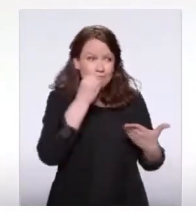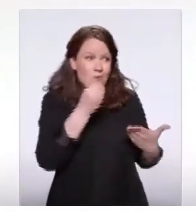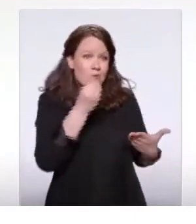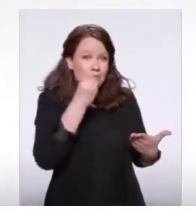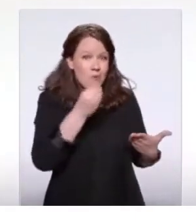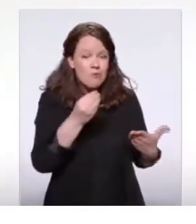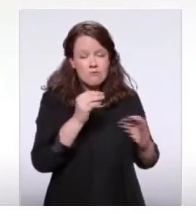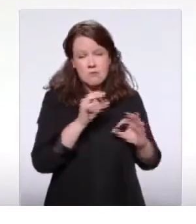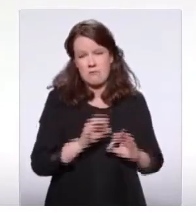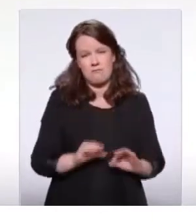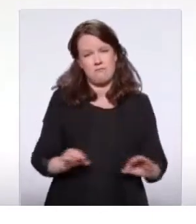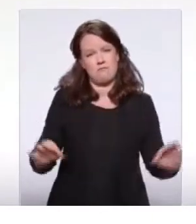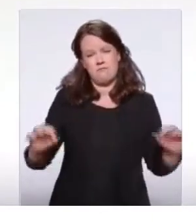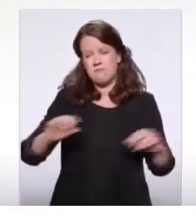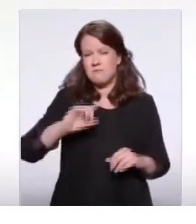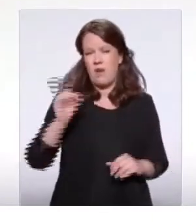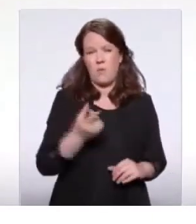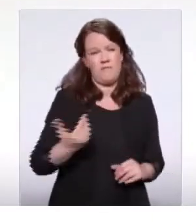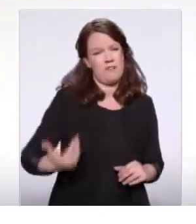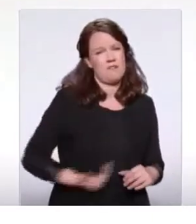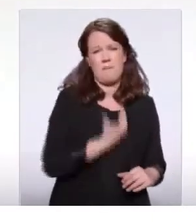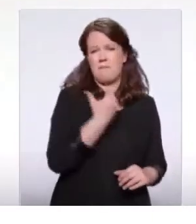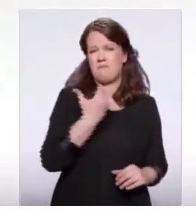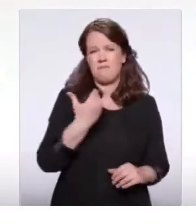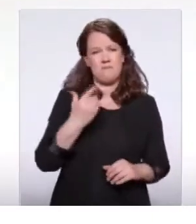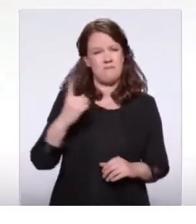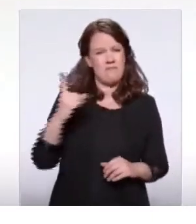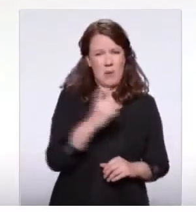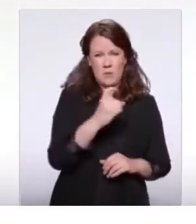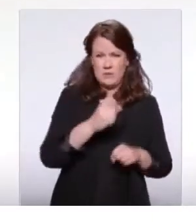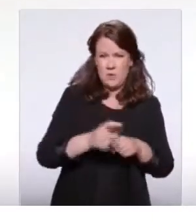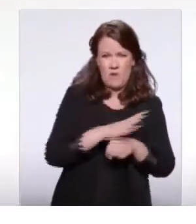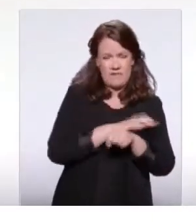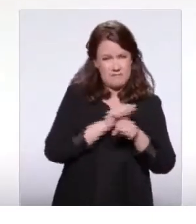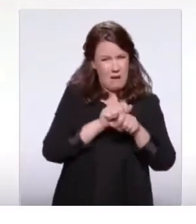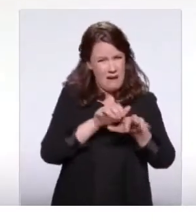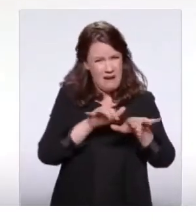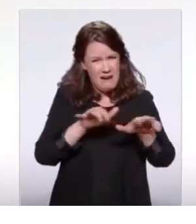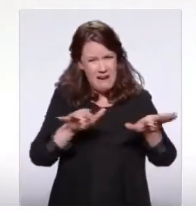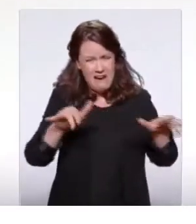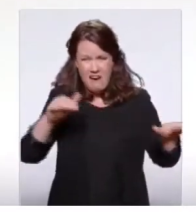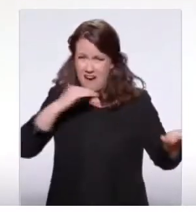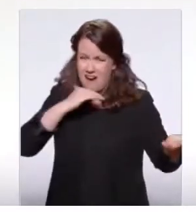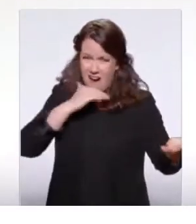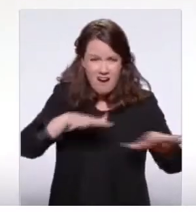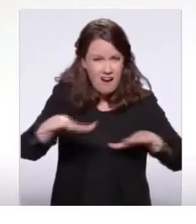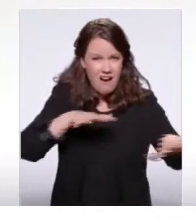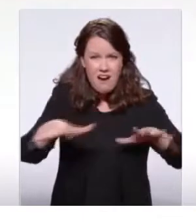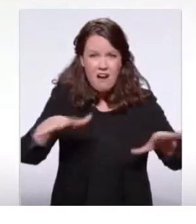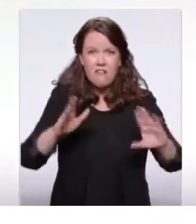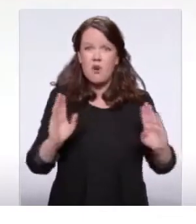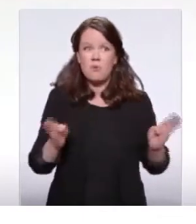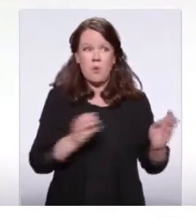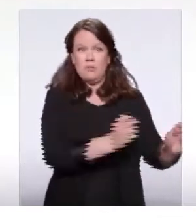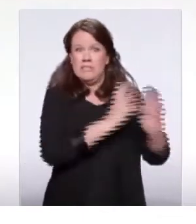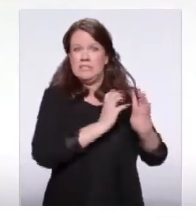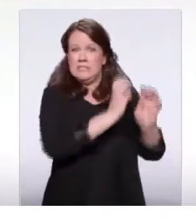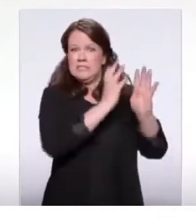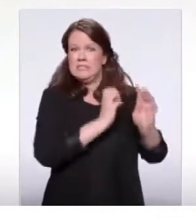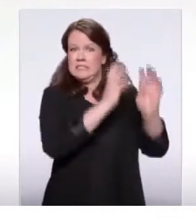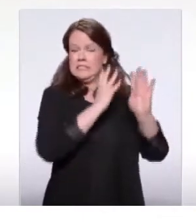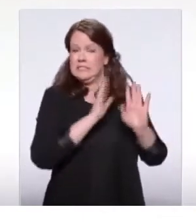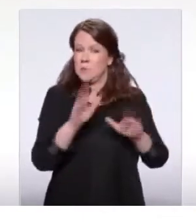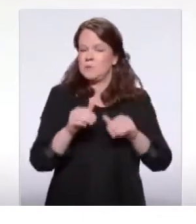épargnée. Partout, le virus circule vite, de plus en plus vite, et partout, les hospitalisations augmentent. Et